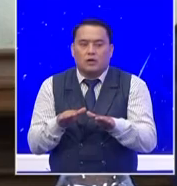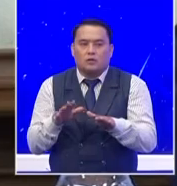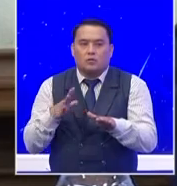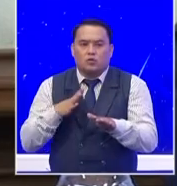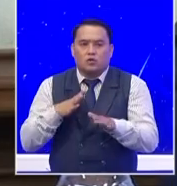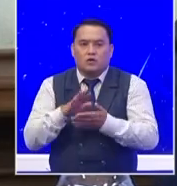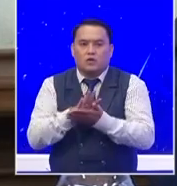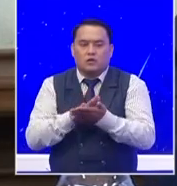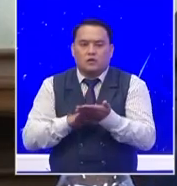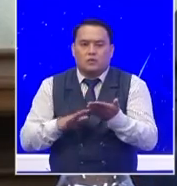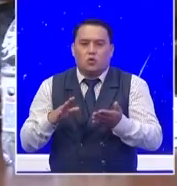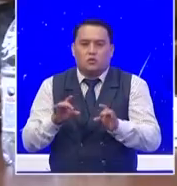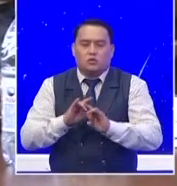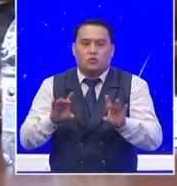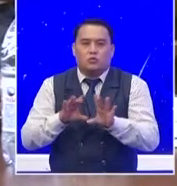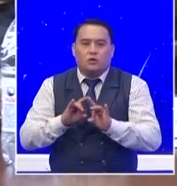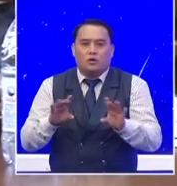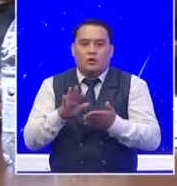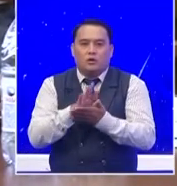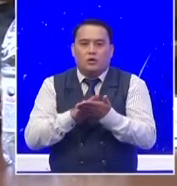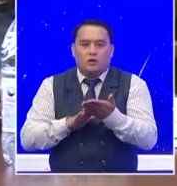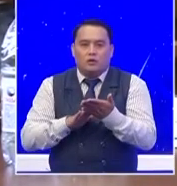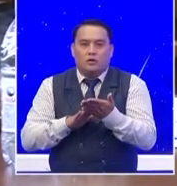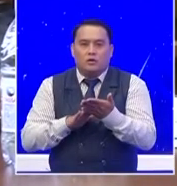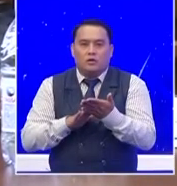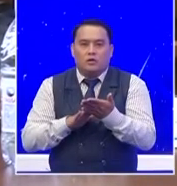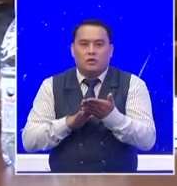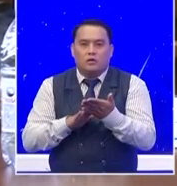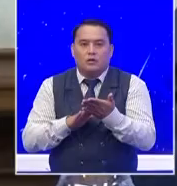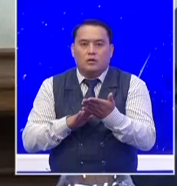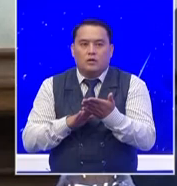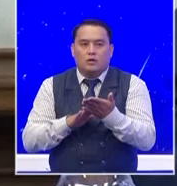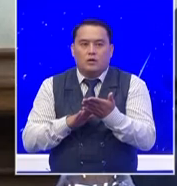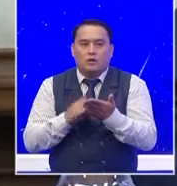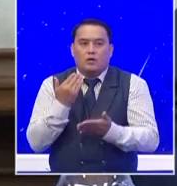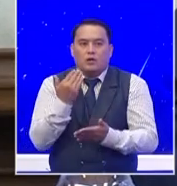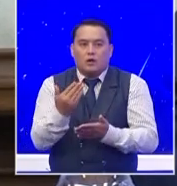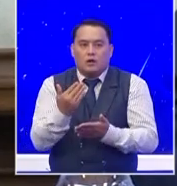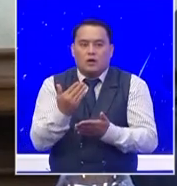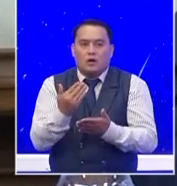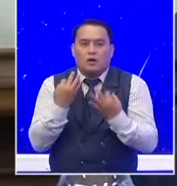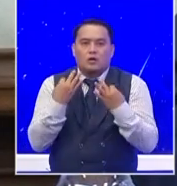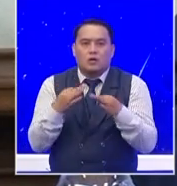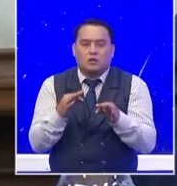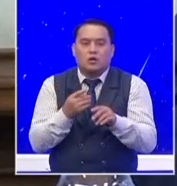это представители малого и среднего бизнеса. Они же должны заработать. А если у него разрешение не будет, как он